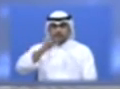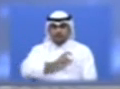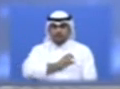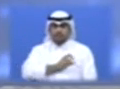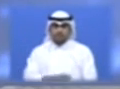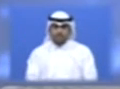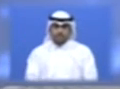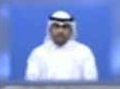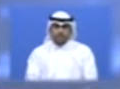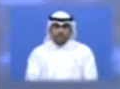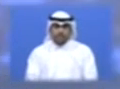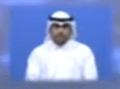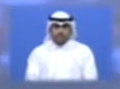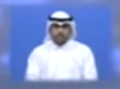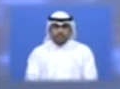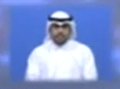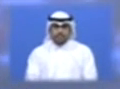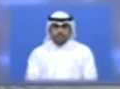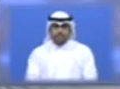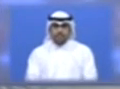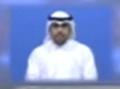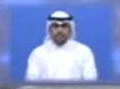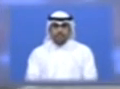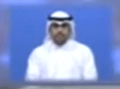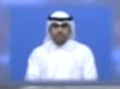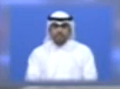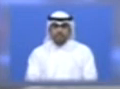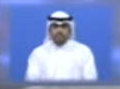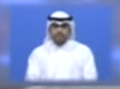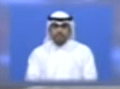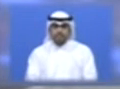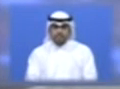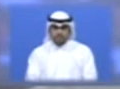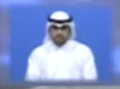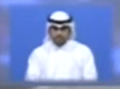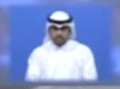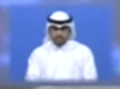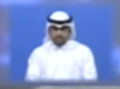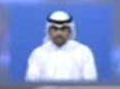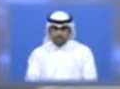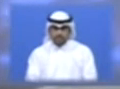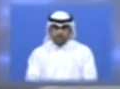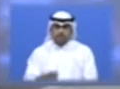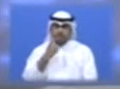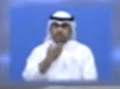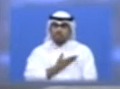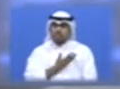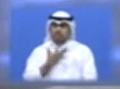49. انتقل إلى رحمة الله تعالى يوسف جاسم حسن الحربي عن عمر